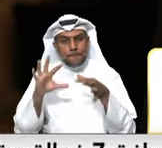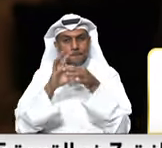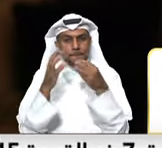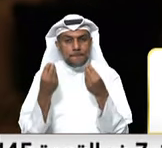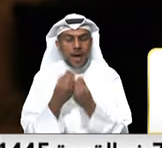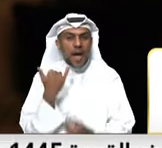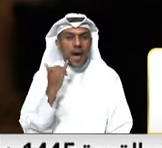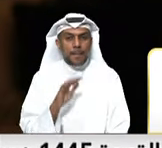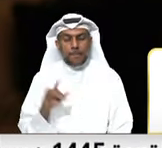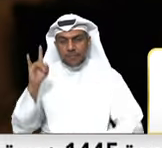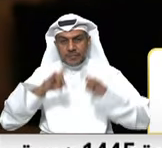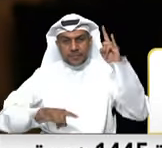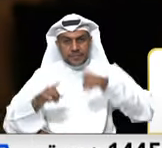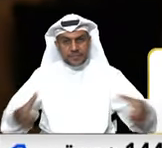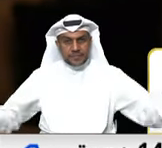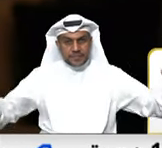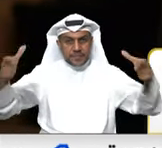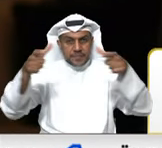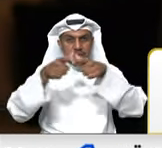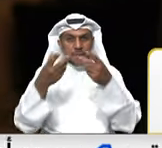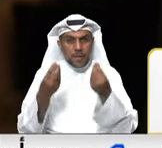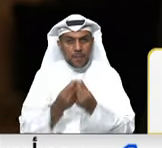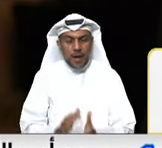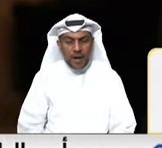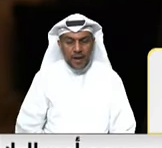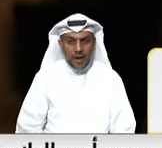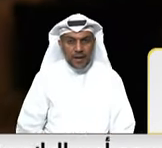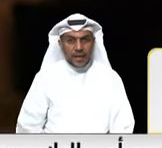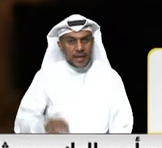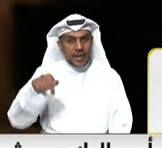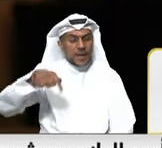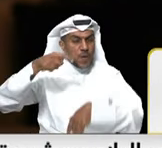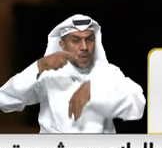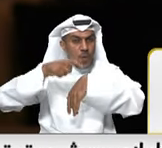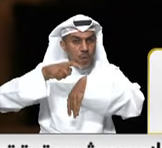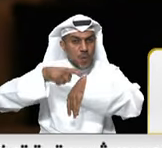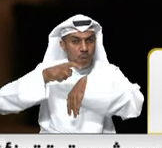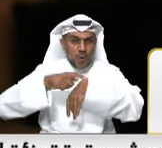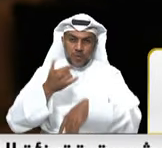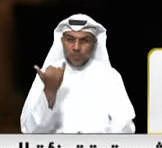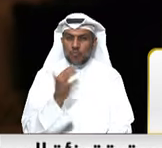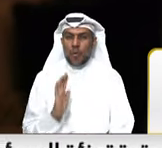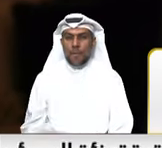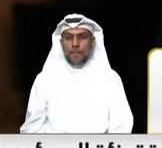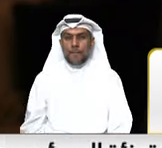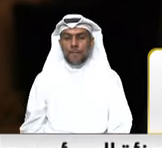وكما هو معروف أنه القمة جاءت في وقت دقيق وحساس